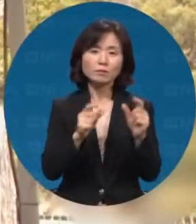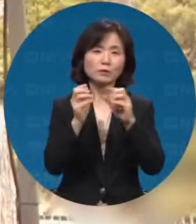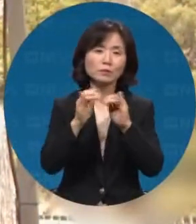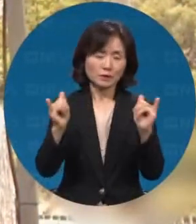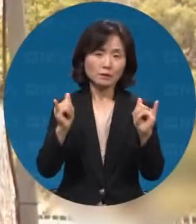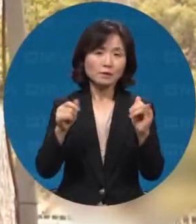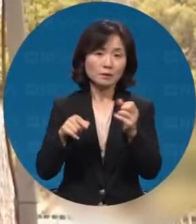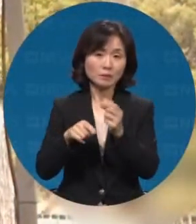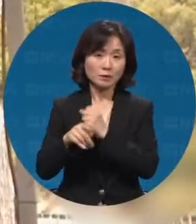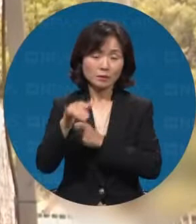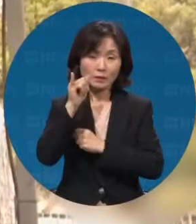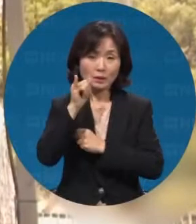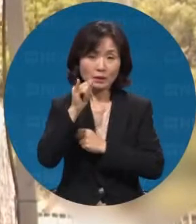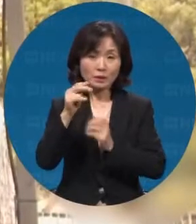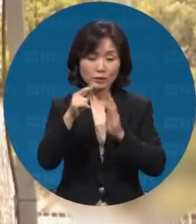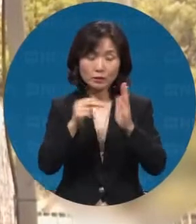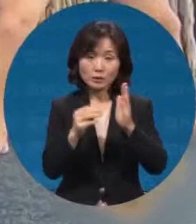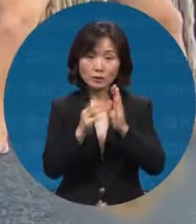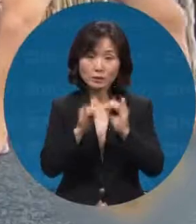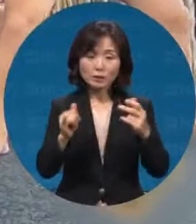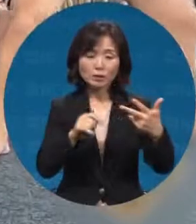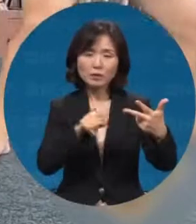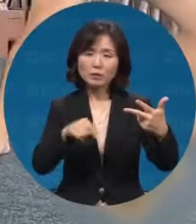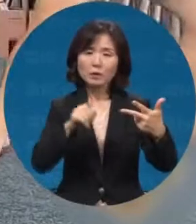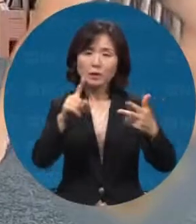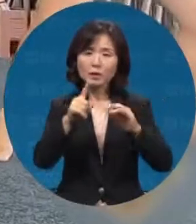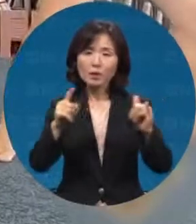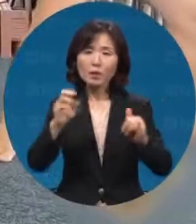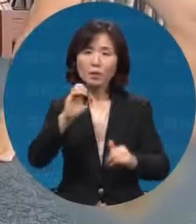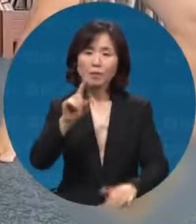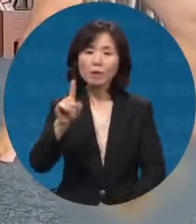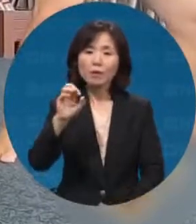뉴질랜드 사람 7명 중 1명이 마오리인이라고 하죠.